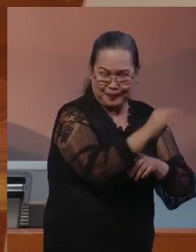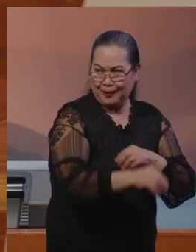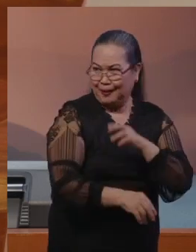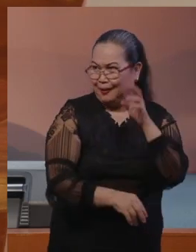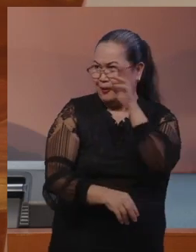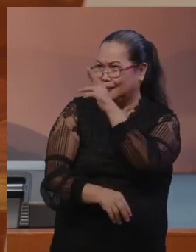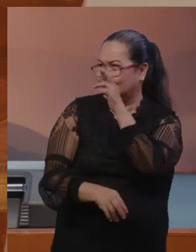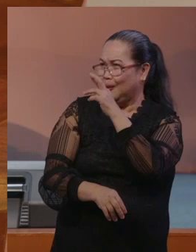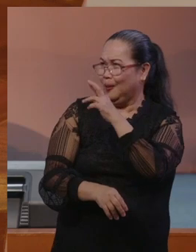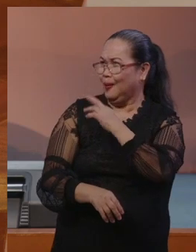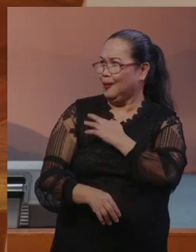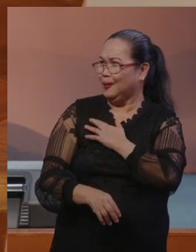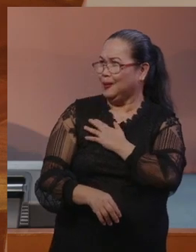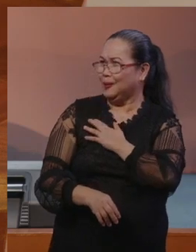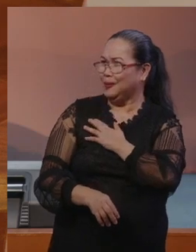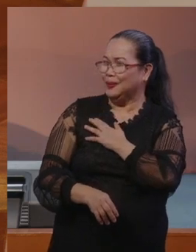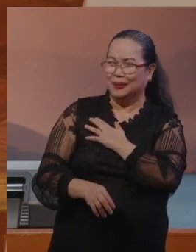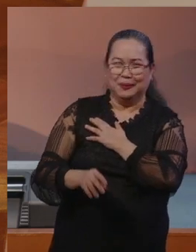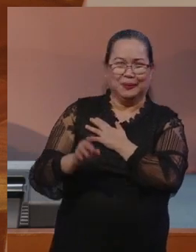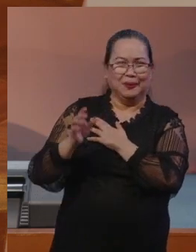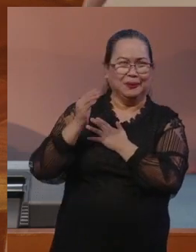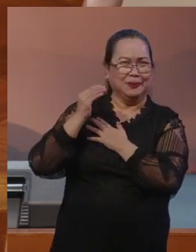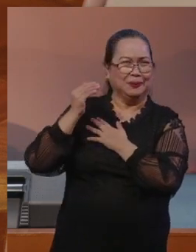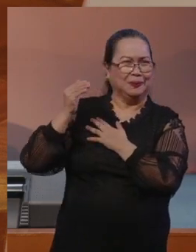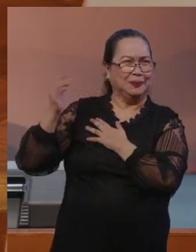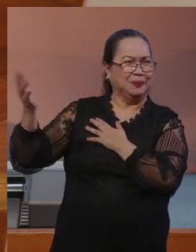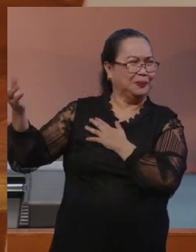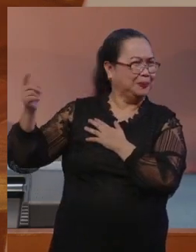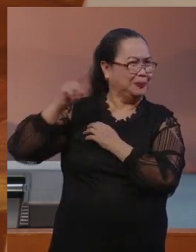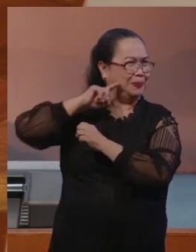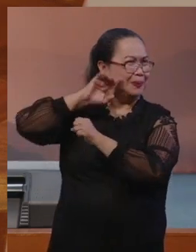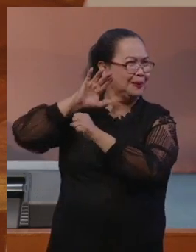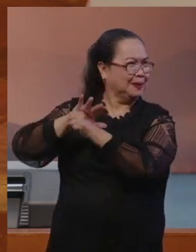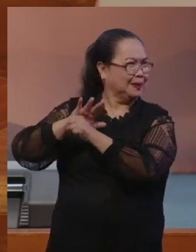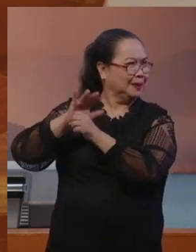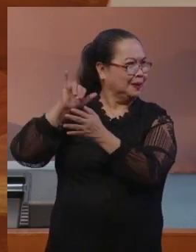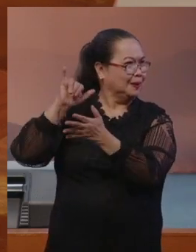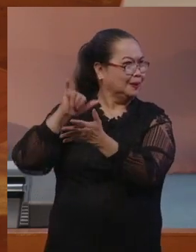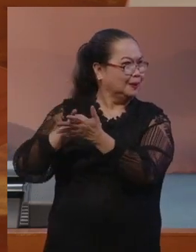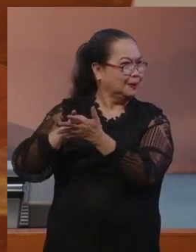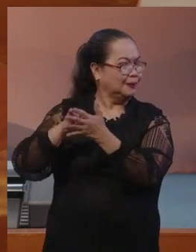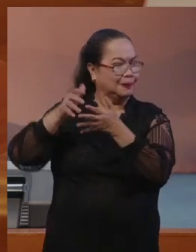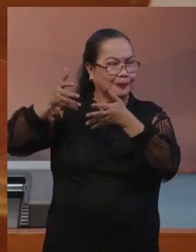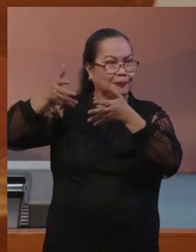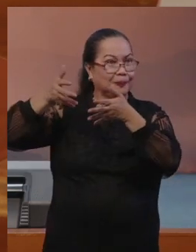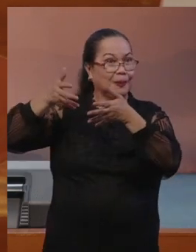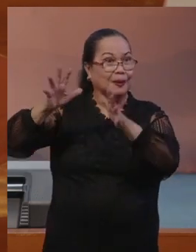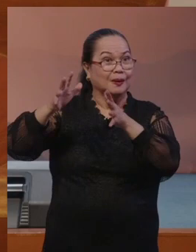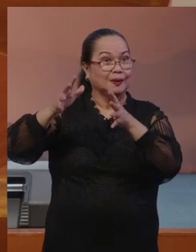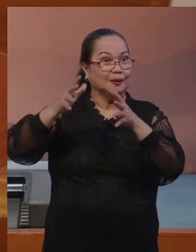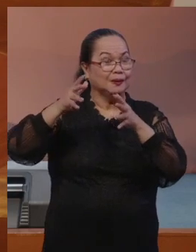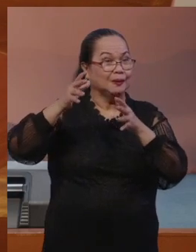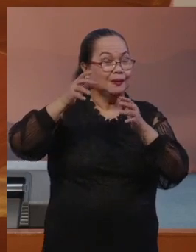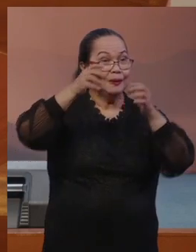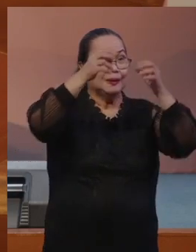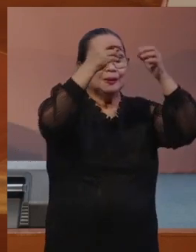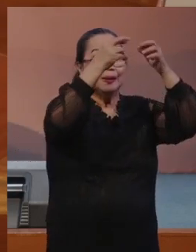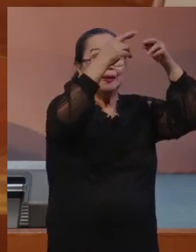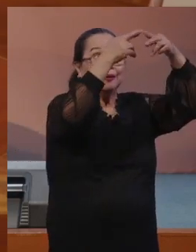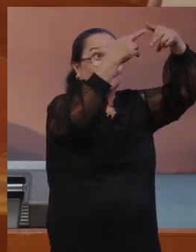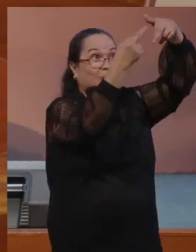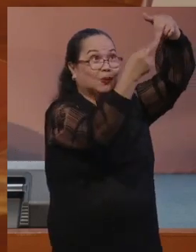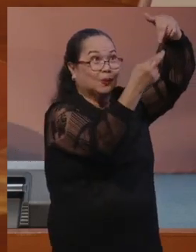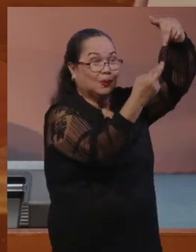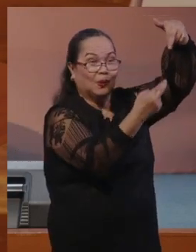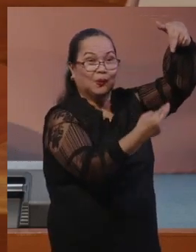that we will save you. Just tignan niyo yung verse 15. Then she let them down by a rope through the